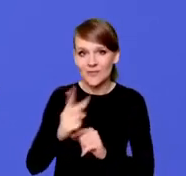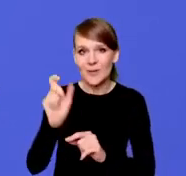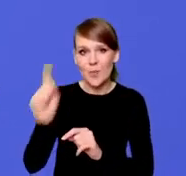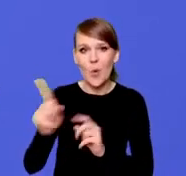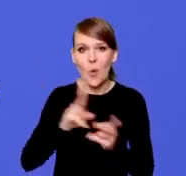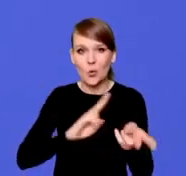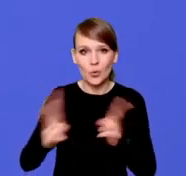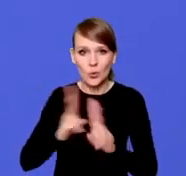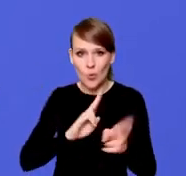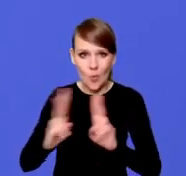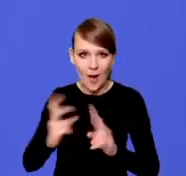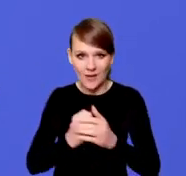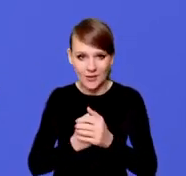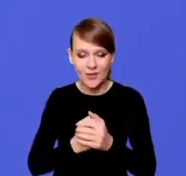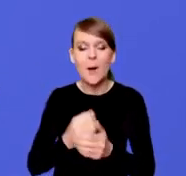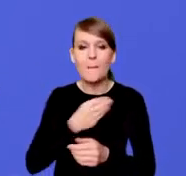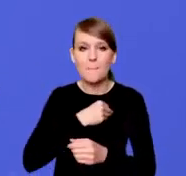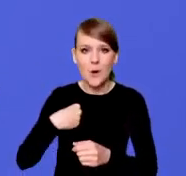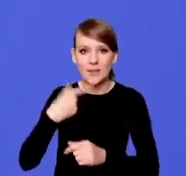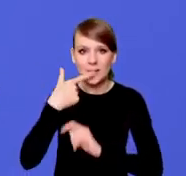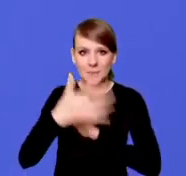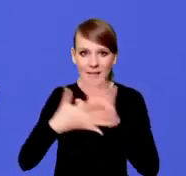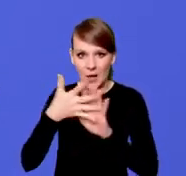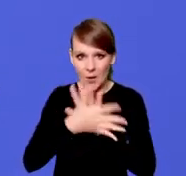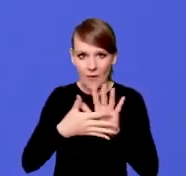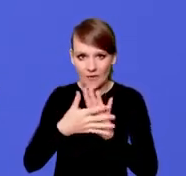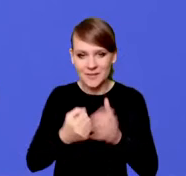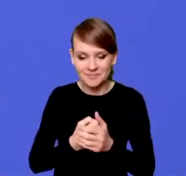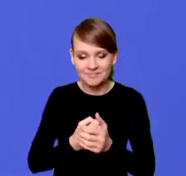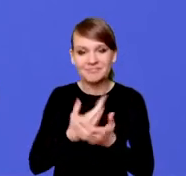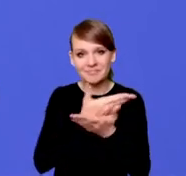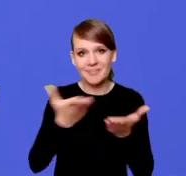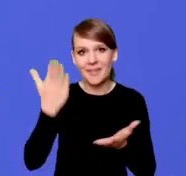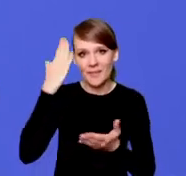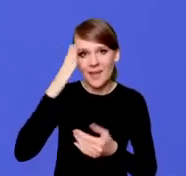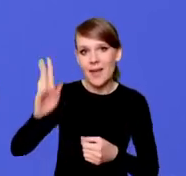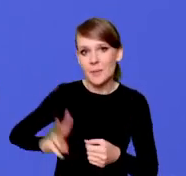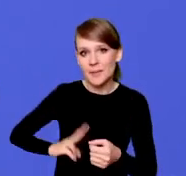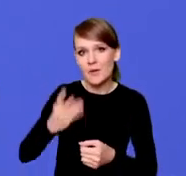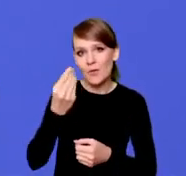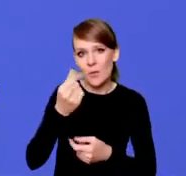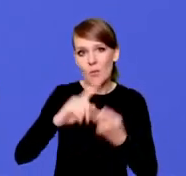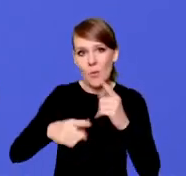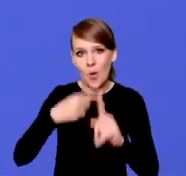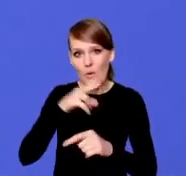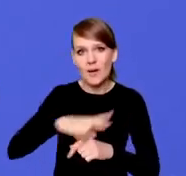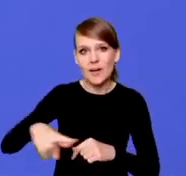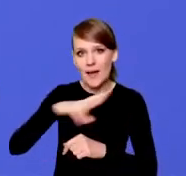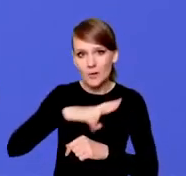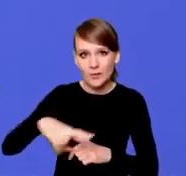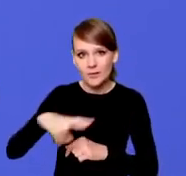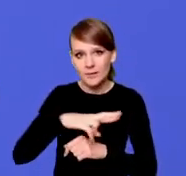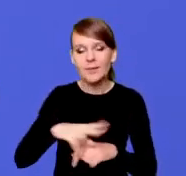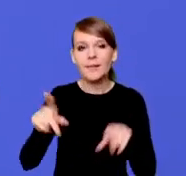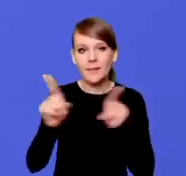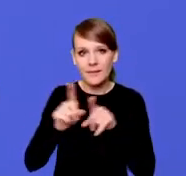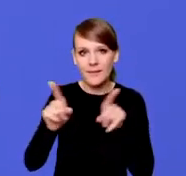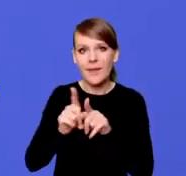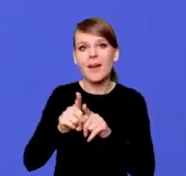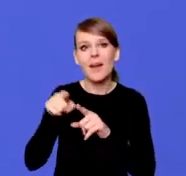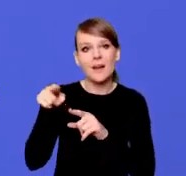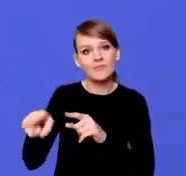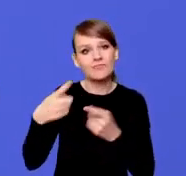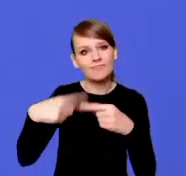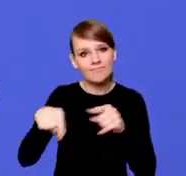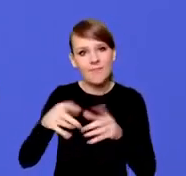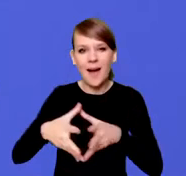to wydarzenie na polski język migowy, ponieważ jak Państwo wiecie, Ministerstwo Funduszy Polityki Regionalnej jest też realizatorem dużego